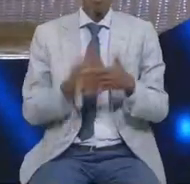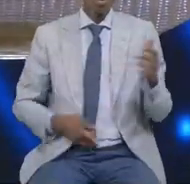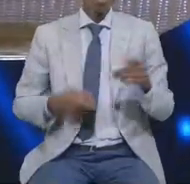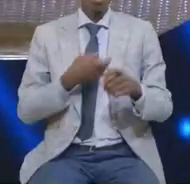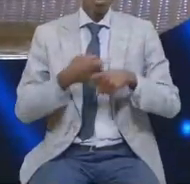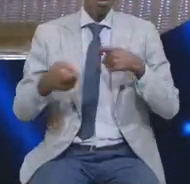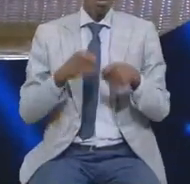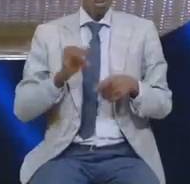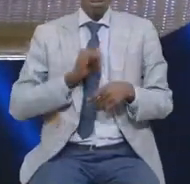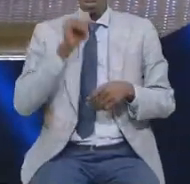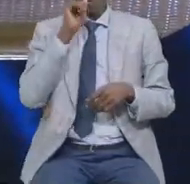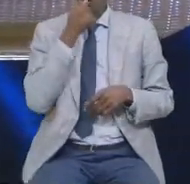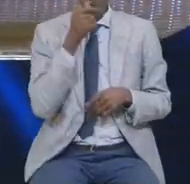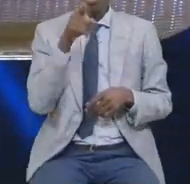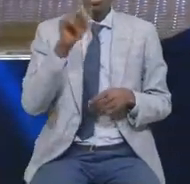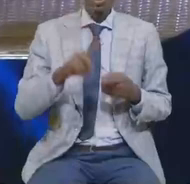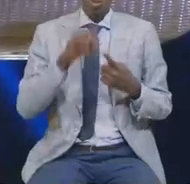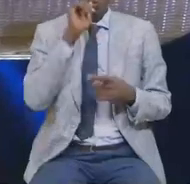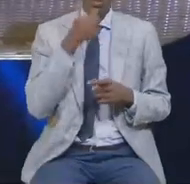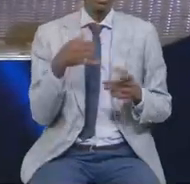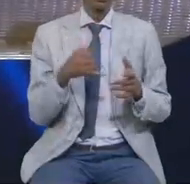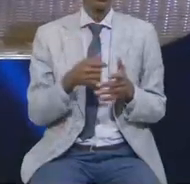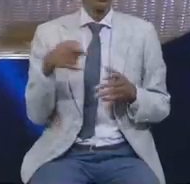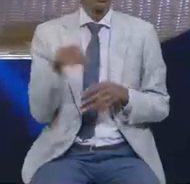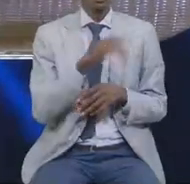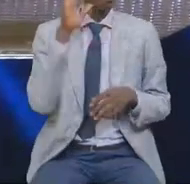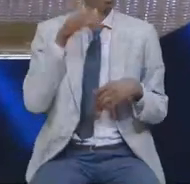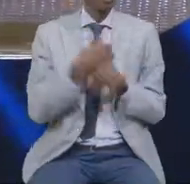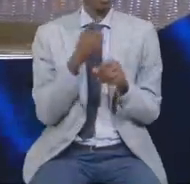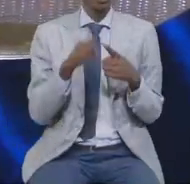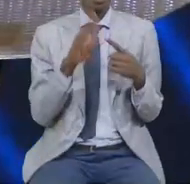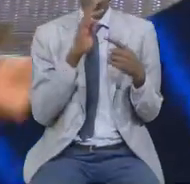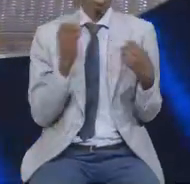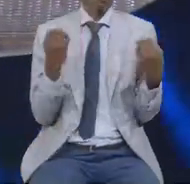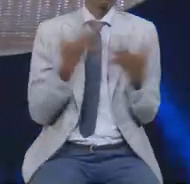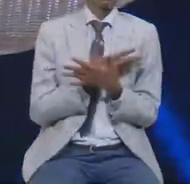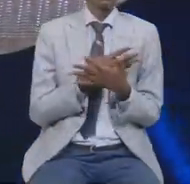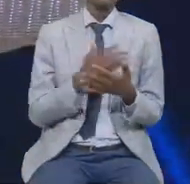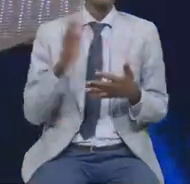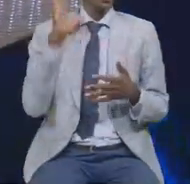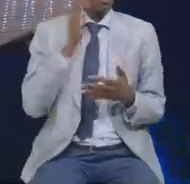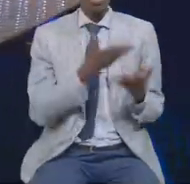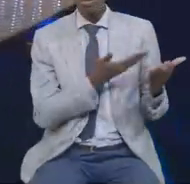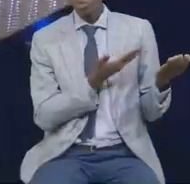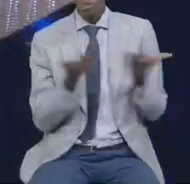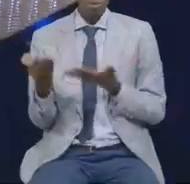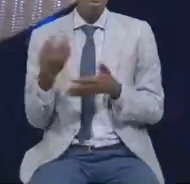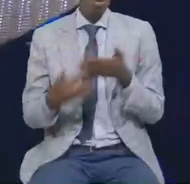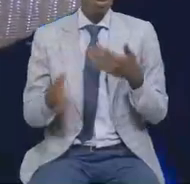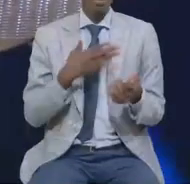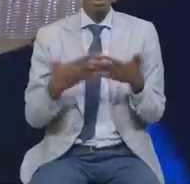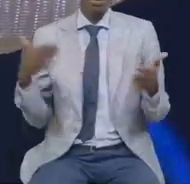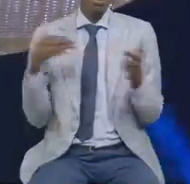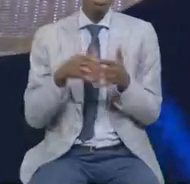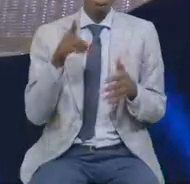supporté? Nous devons supporter cela. Ils vont nous menacer. Ils vont dire des choses contre nous.